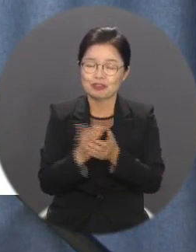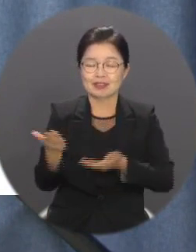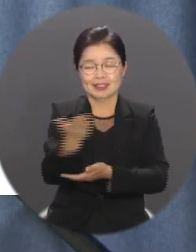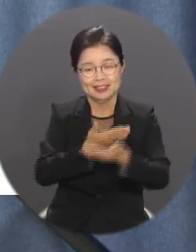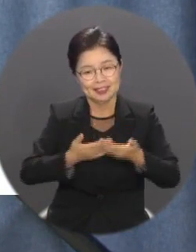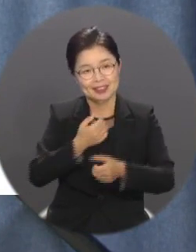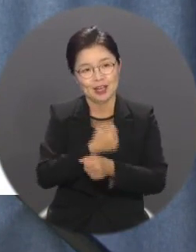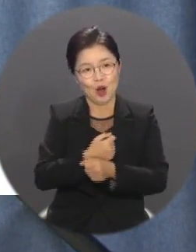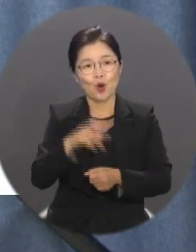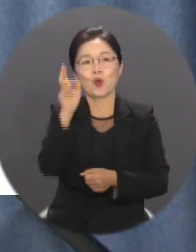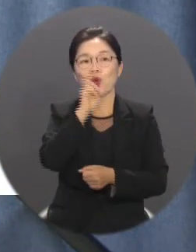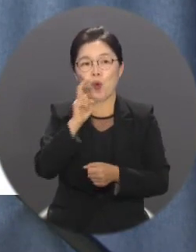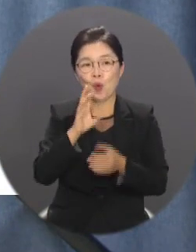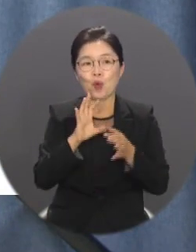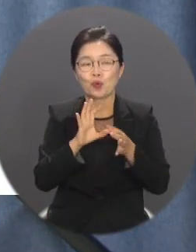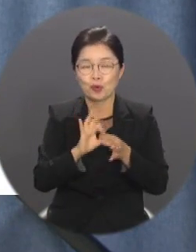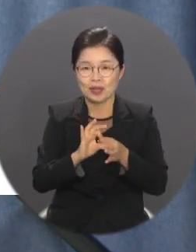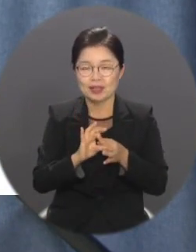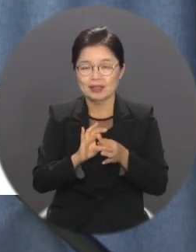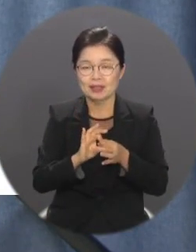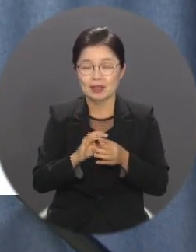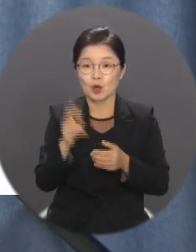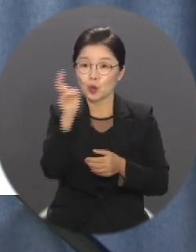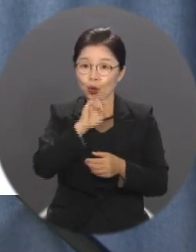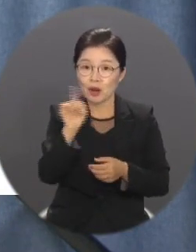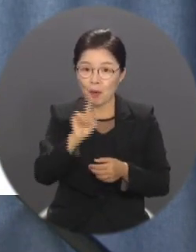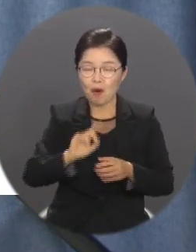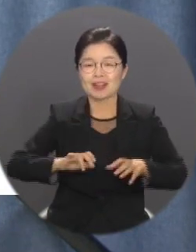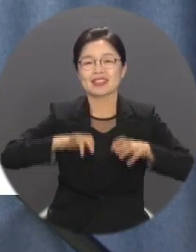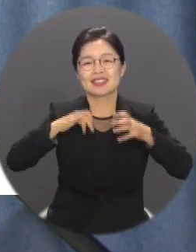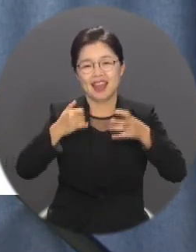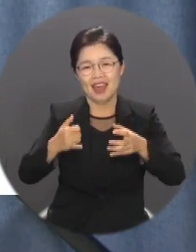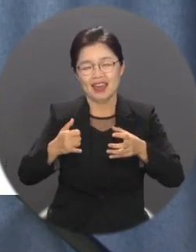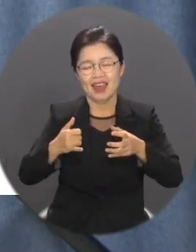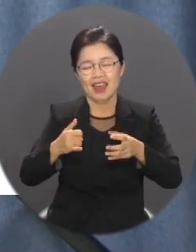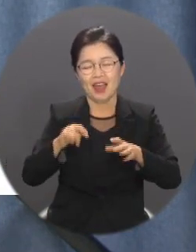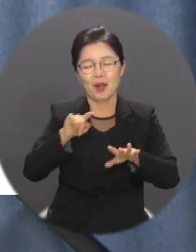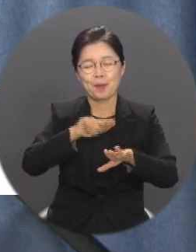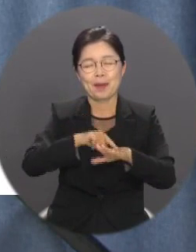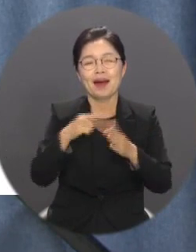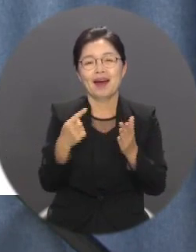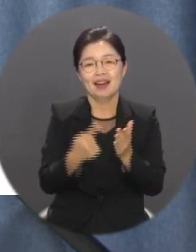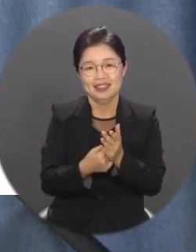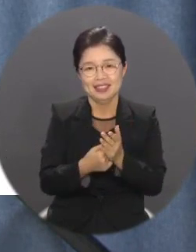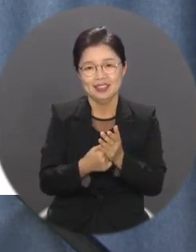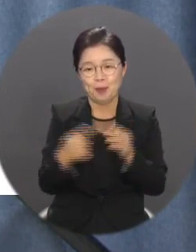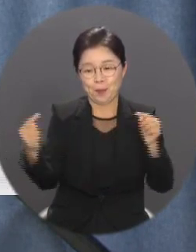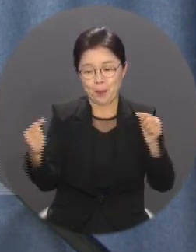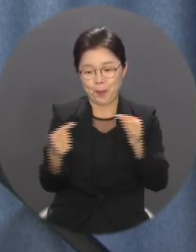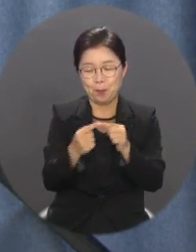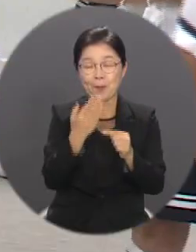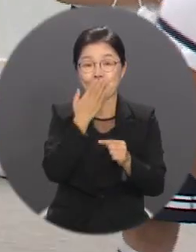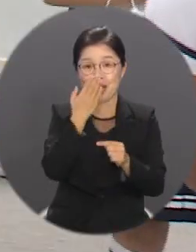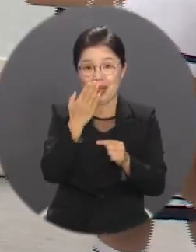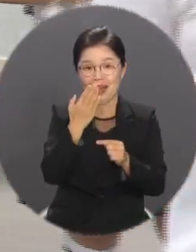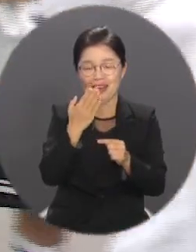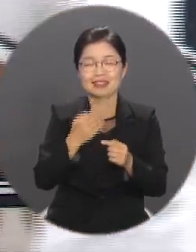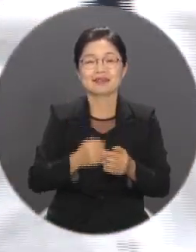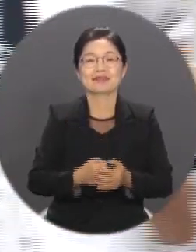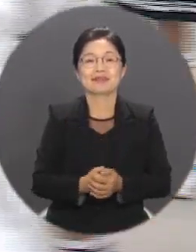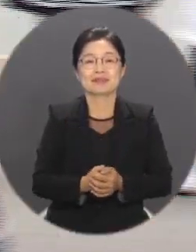통해서 노리는 세계 공통 하잖아요 그래서 애들이 더 밝아지게 되죠